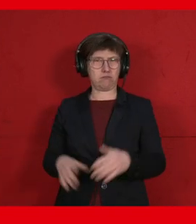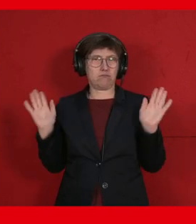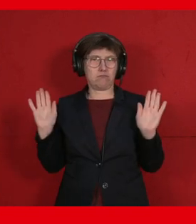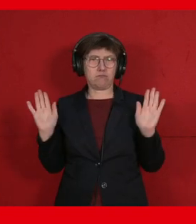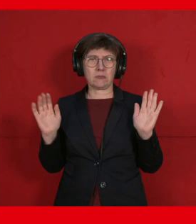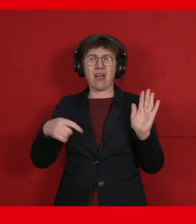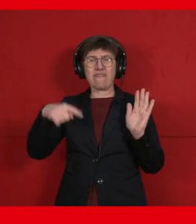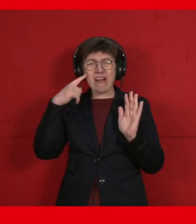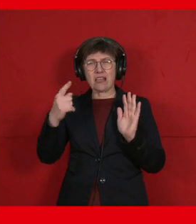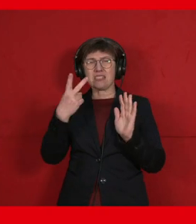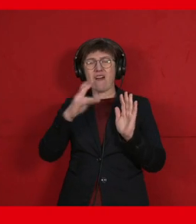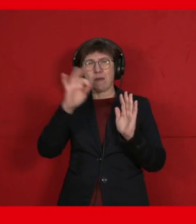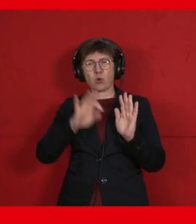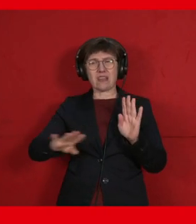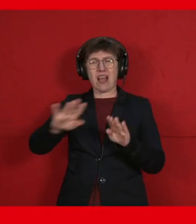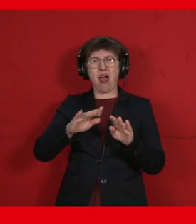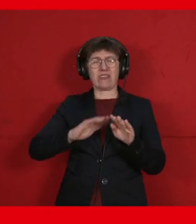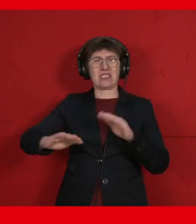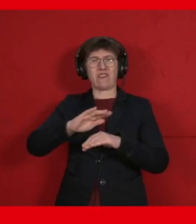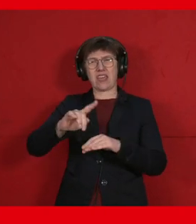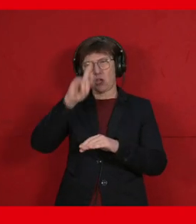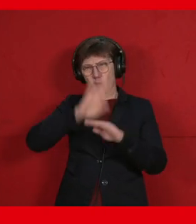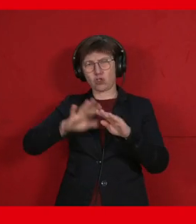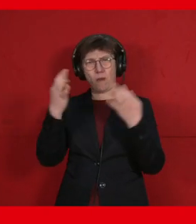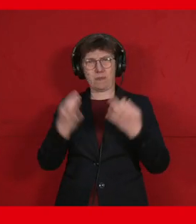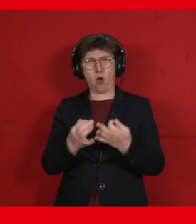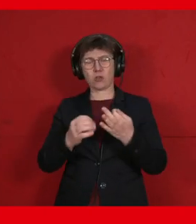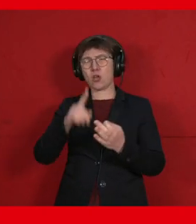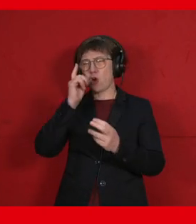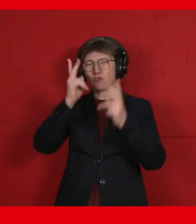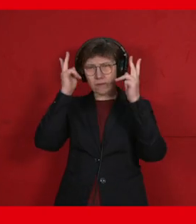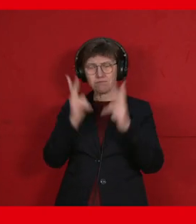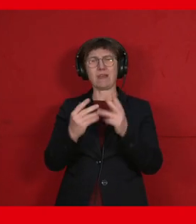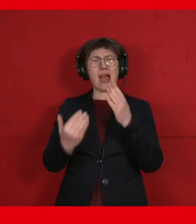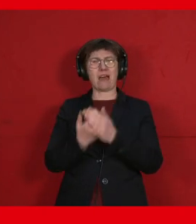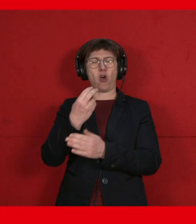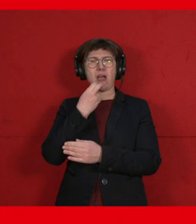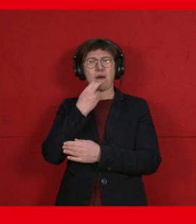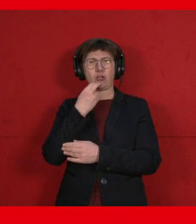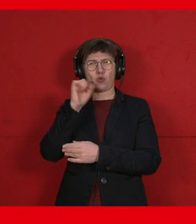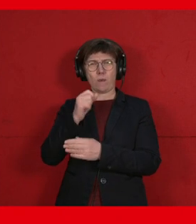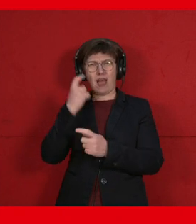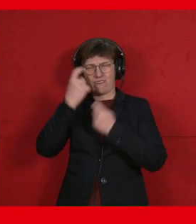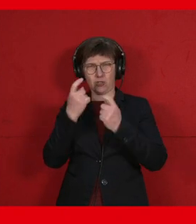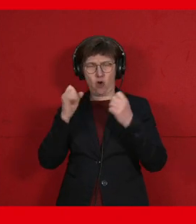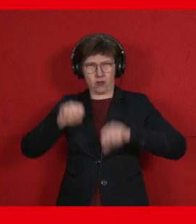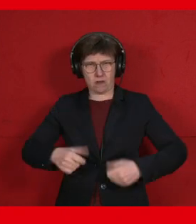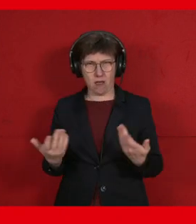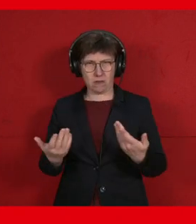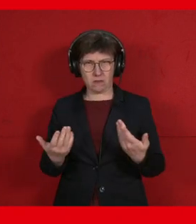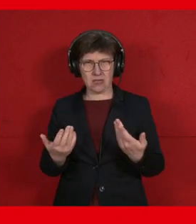wir rund 2% der Landesfläche brauchen in Deutschland, um Deutschland tatsächlich mit erneuerbarem Strom versorgen zu können.